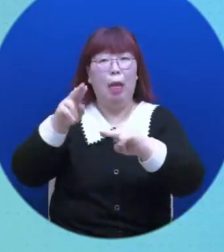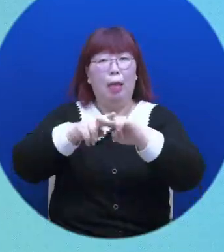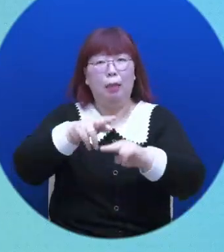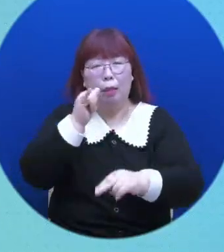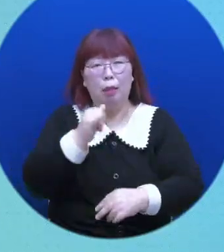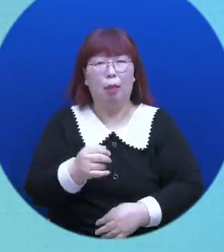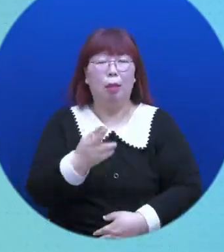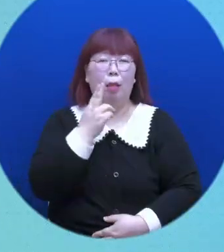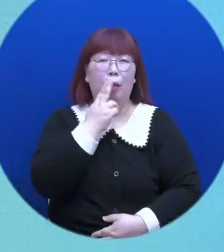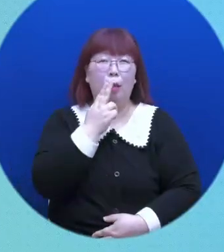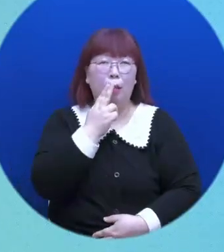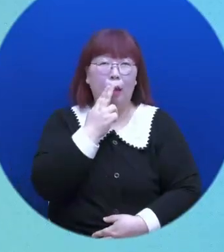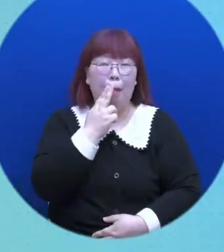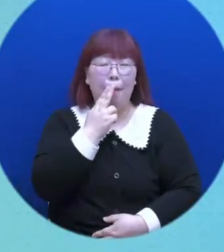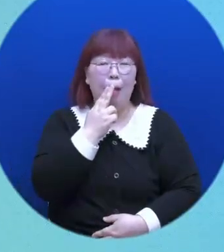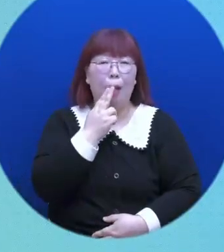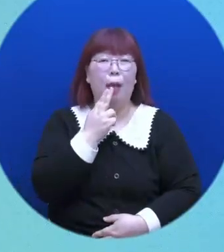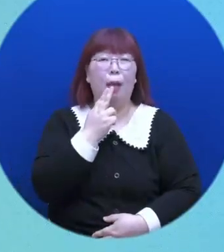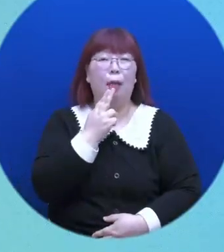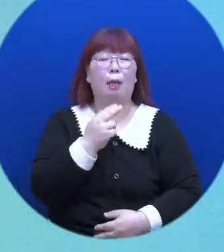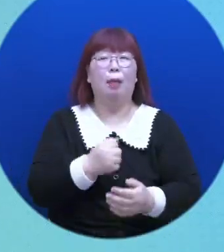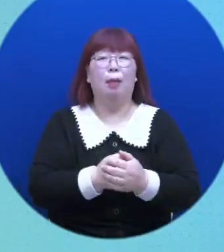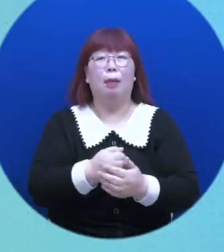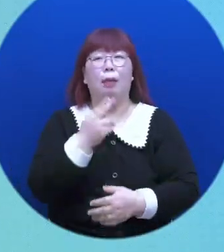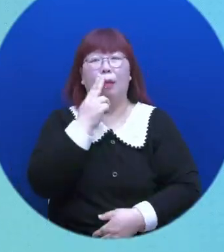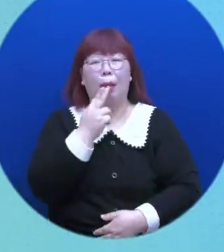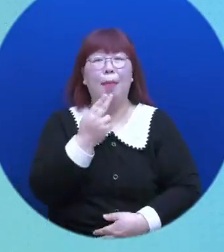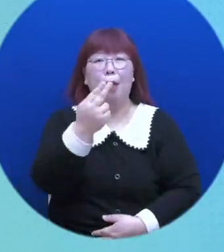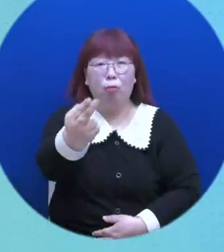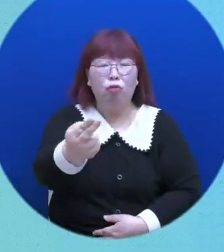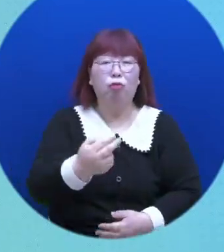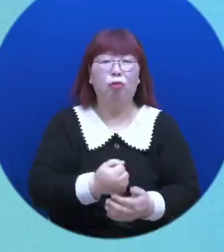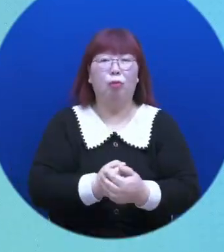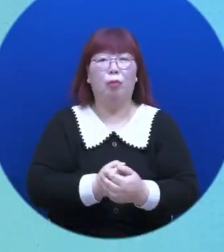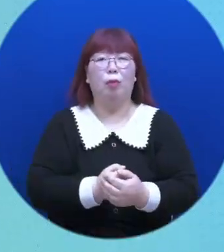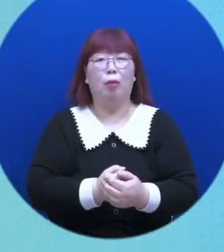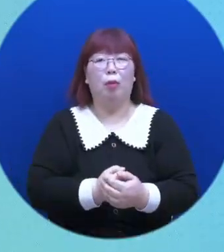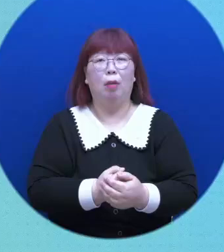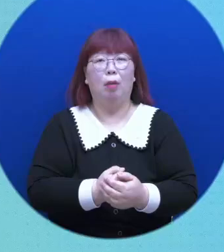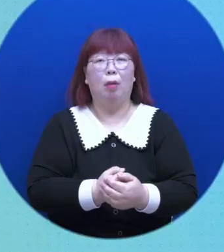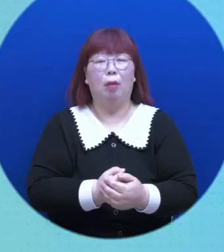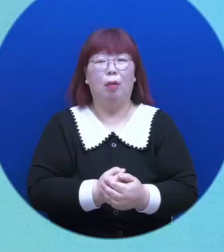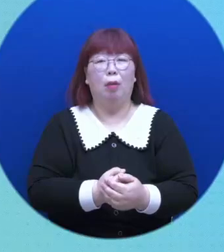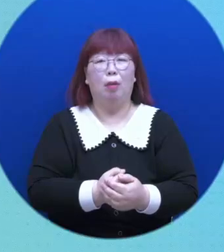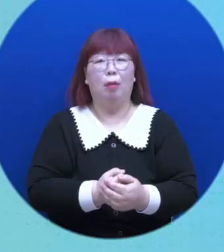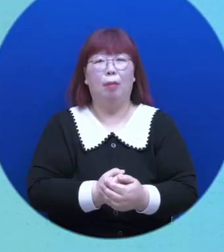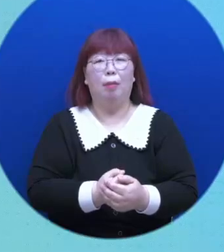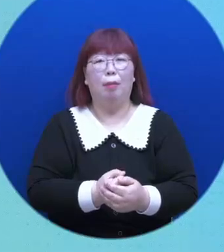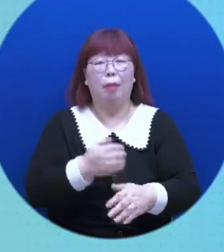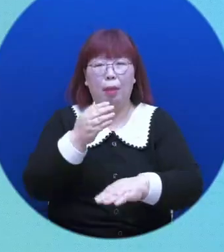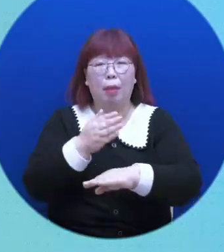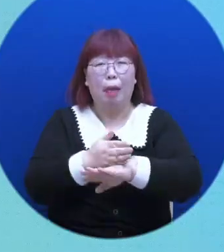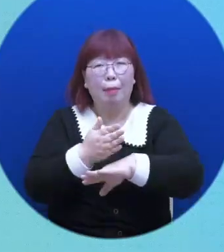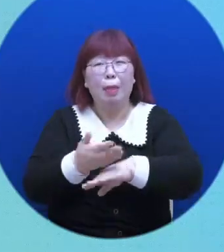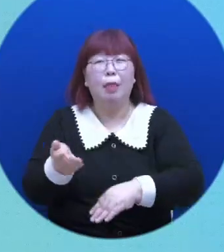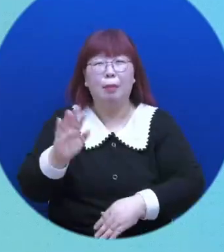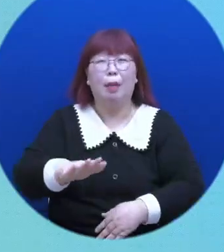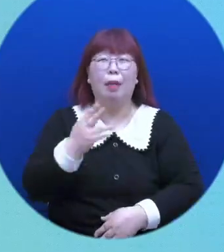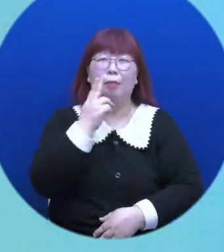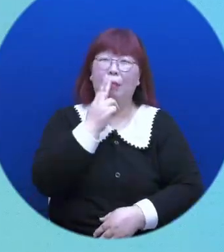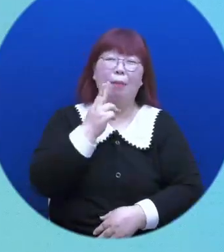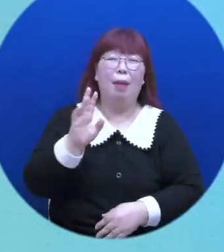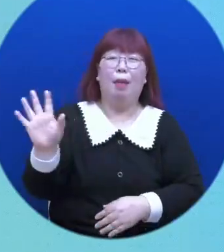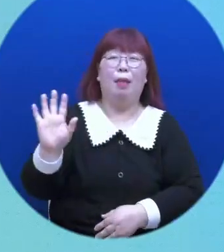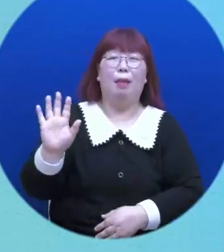한 갑을 꺼내 한 개배를 주면서 담배 한 대 태우세요. 링컨에게 줍니다. 아이고, 감사합니다마는 제가 담배를